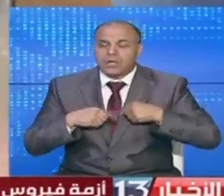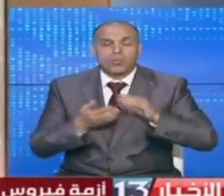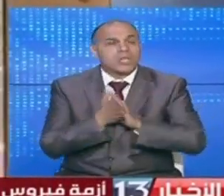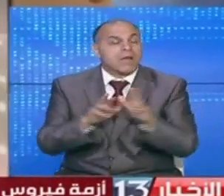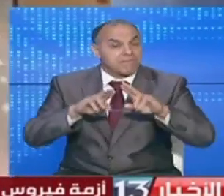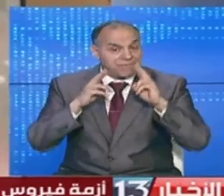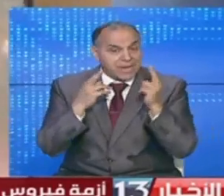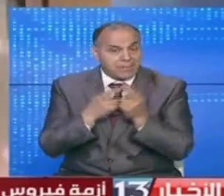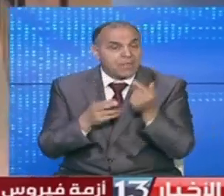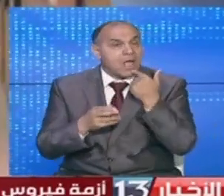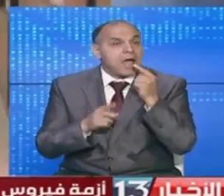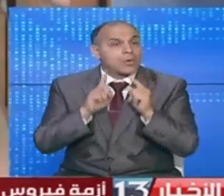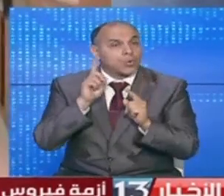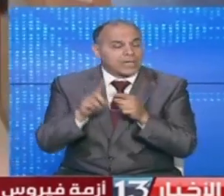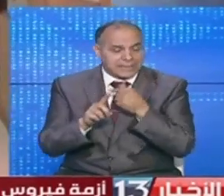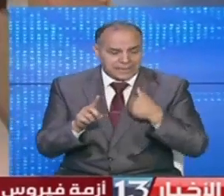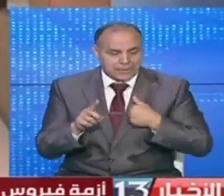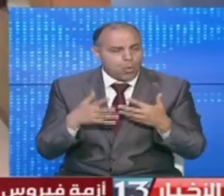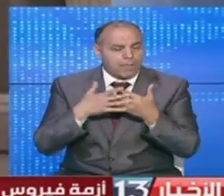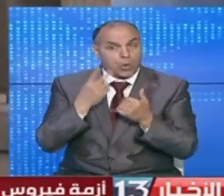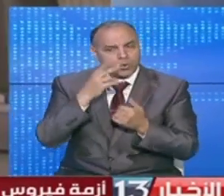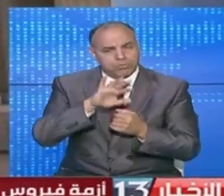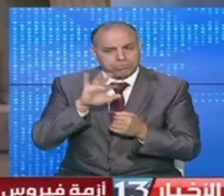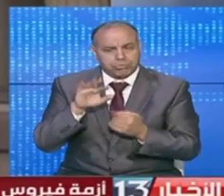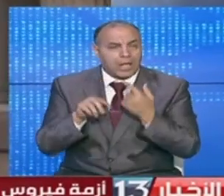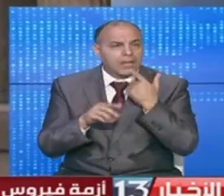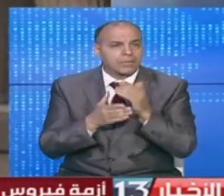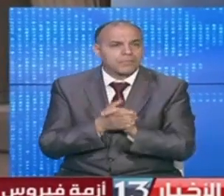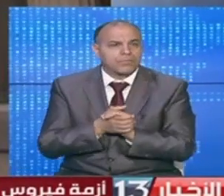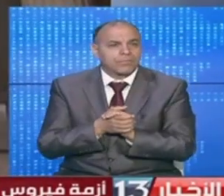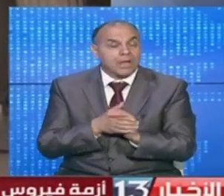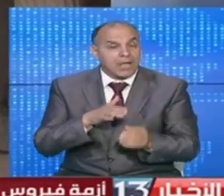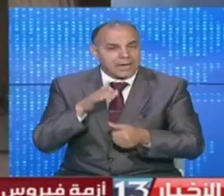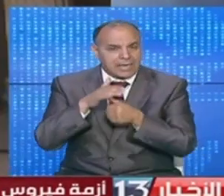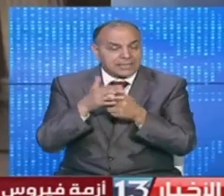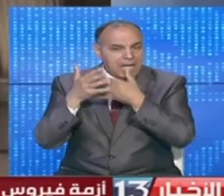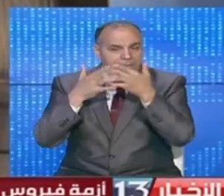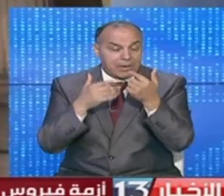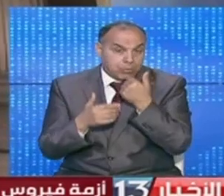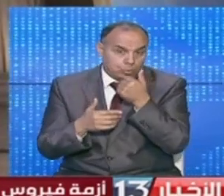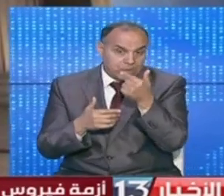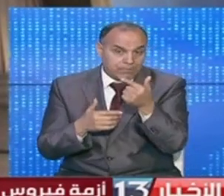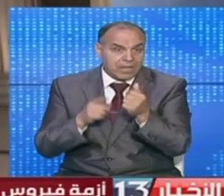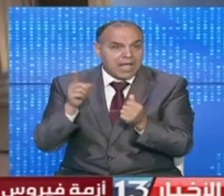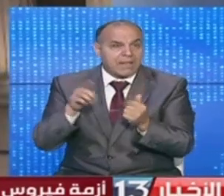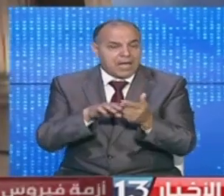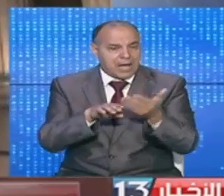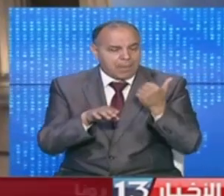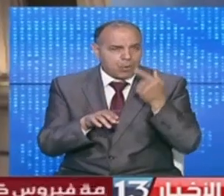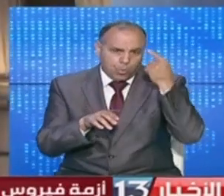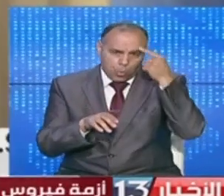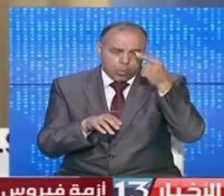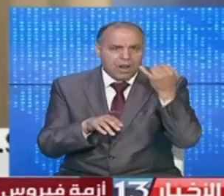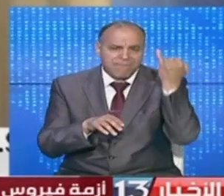والمنظمات الدولية باستثناء الصين والولايات المتحدة الأمريكية. الرئيس الأمريكي دونالد ترامب استبق من جانبه